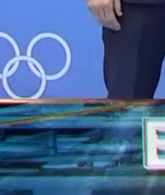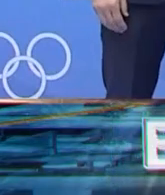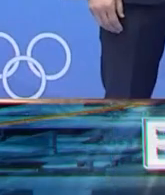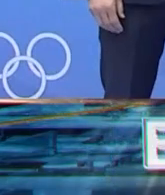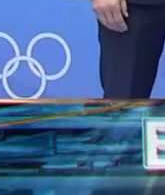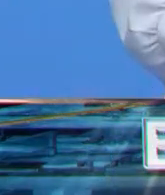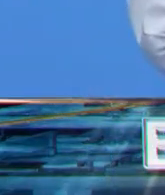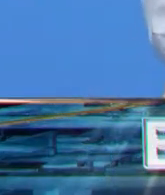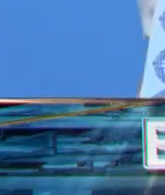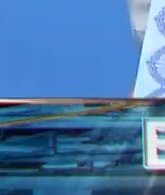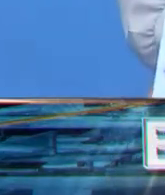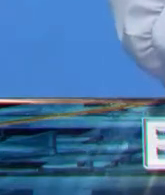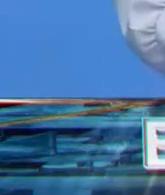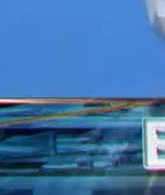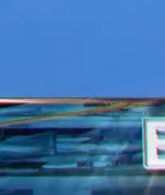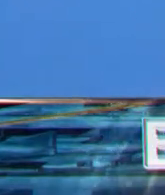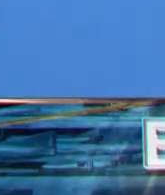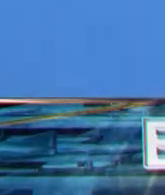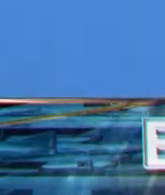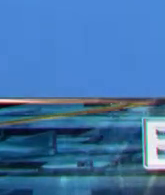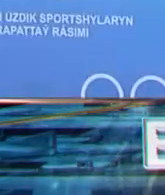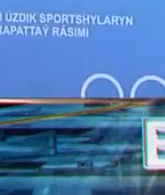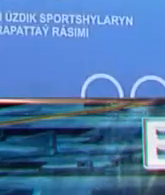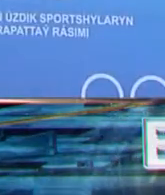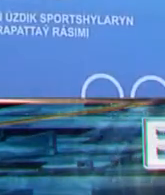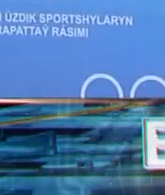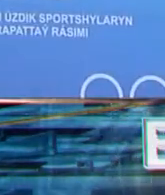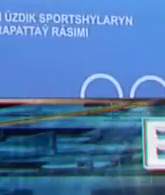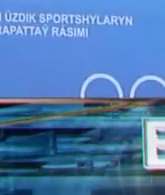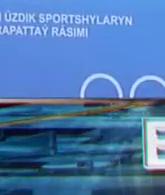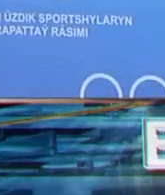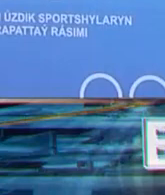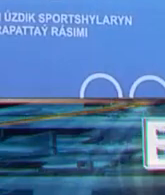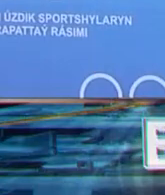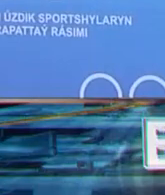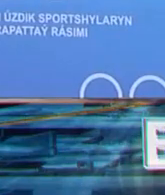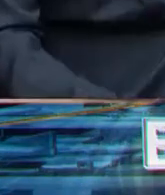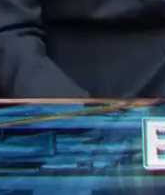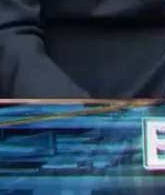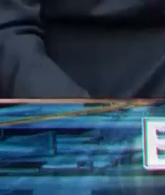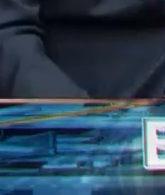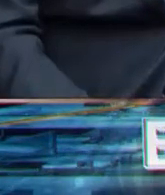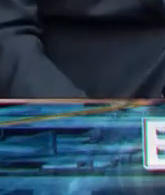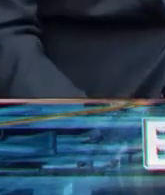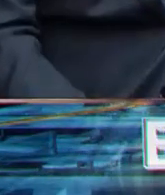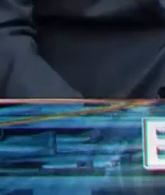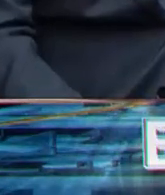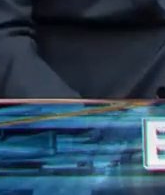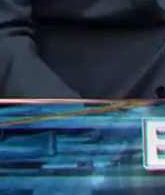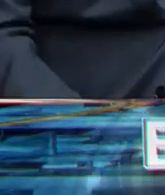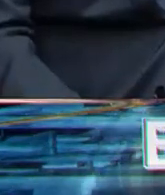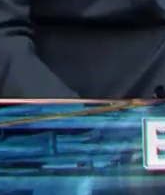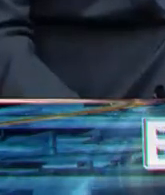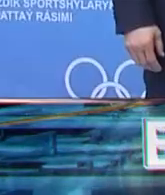Жетісулық спортшылар кәсіби мерекелерін зор жетістіктермен қарсы алды. Қоржындарында 2537 медаль бар, оның 900-ден